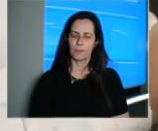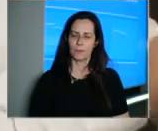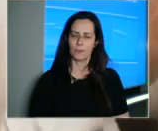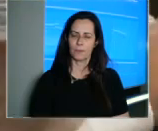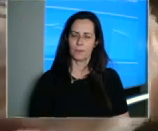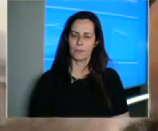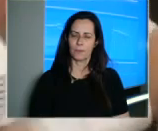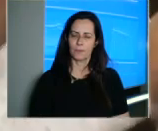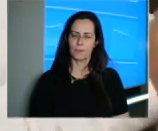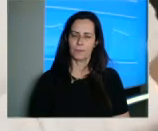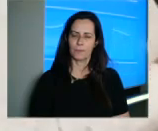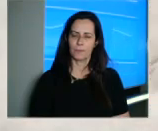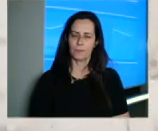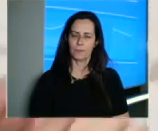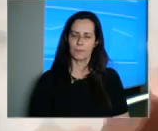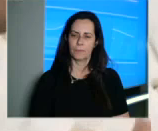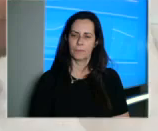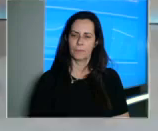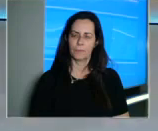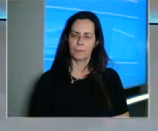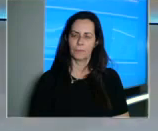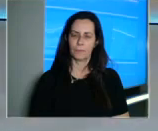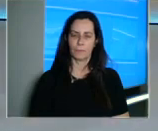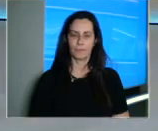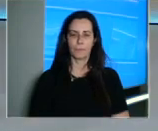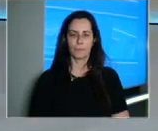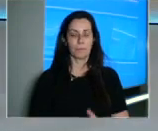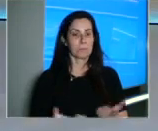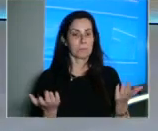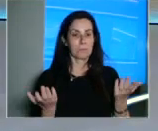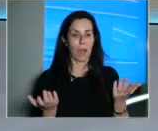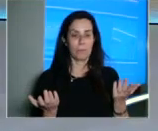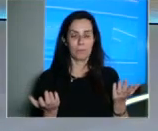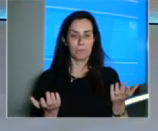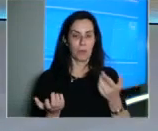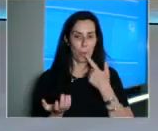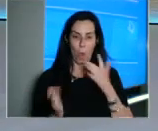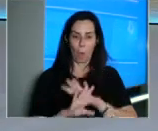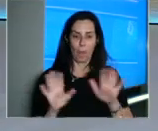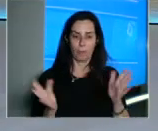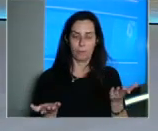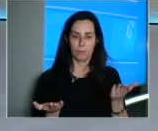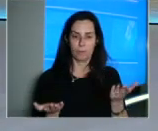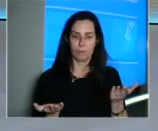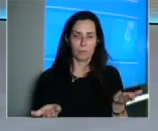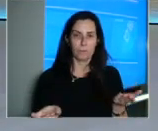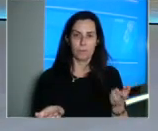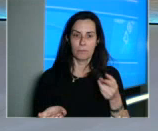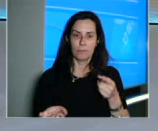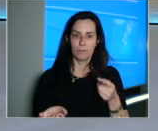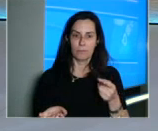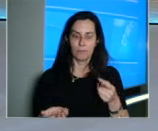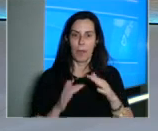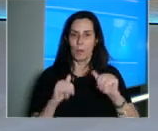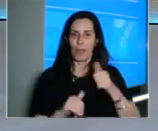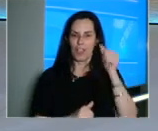ימים על ימים אלה עושים שעות. ספוילר עידן, הוא לא אמר. זה המימונה הכי